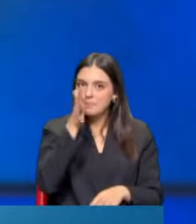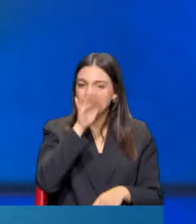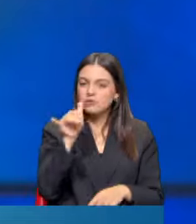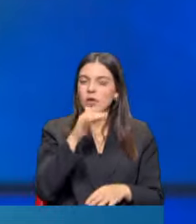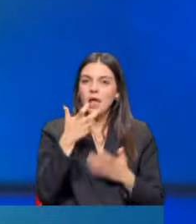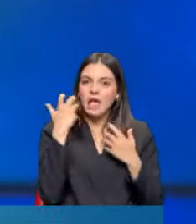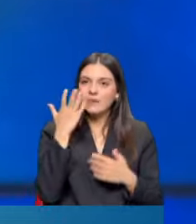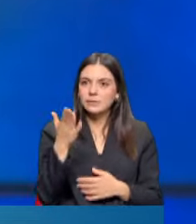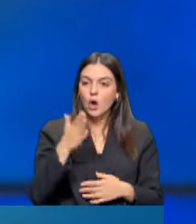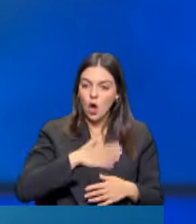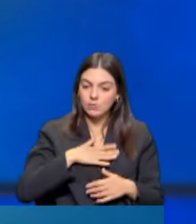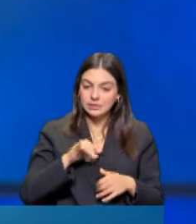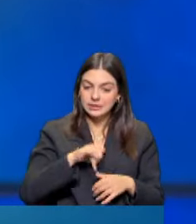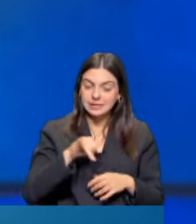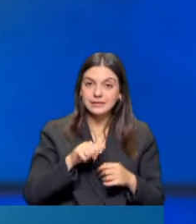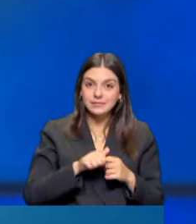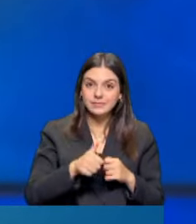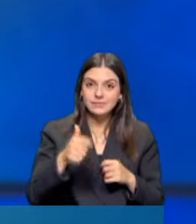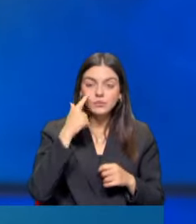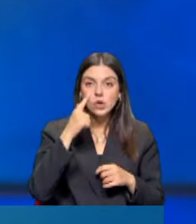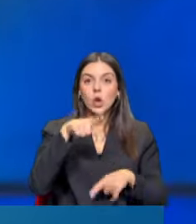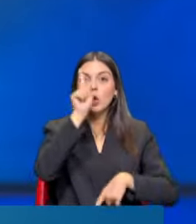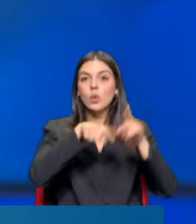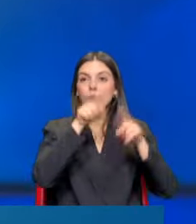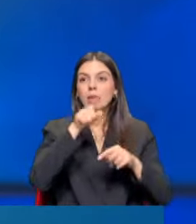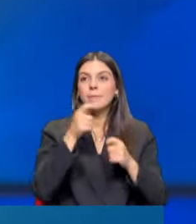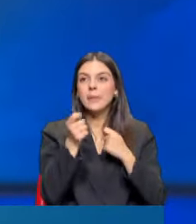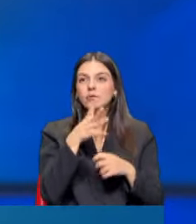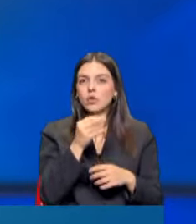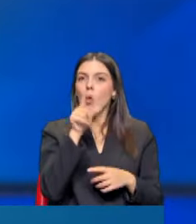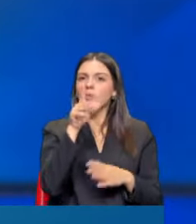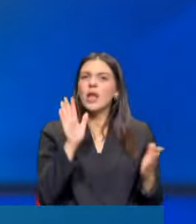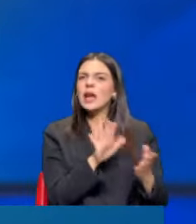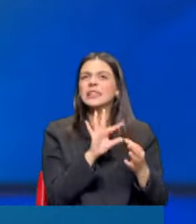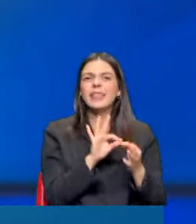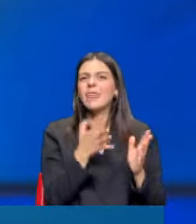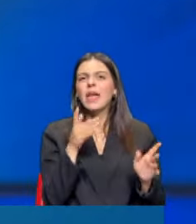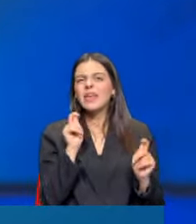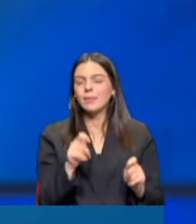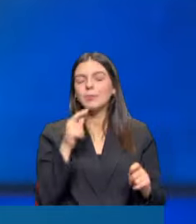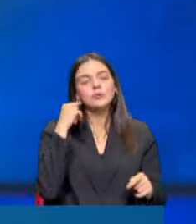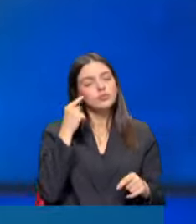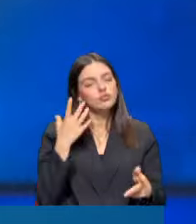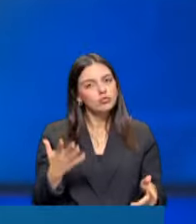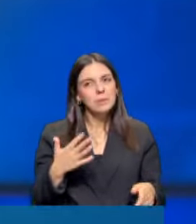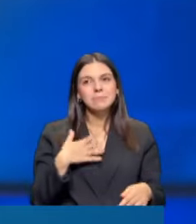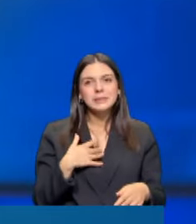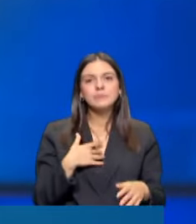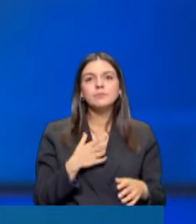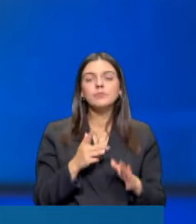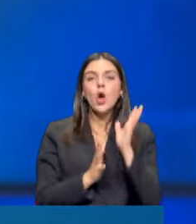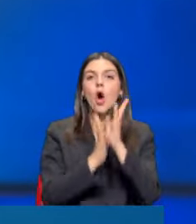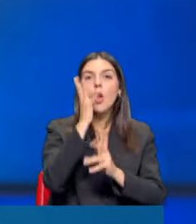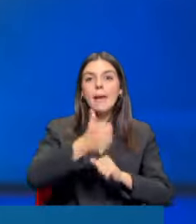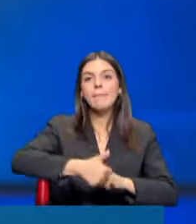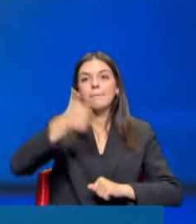Ve önümüzdeki süreçte bir de gündemi meşgul eden bir yasa var. Ona karşı da neler yapabiliriz diye düşündük. Bizim Orman